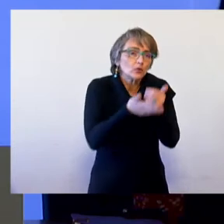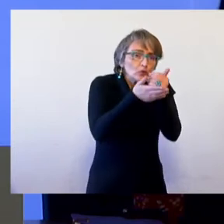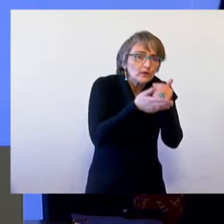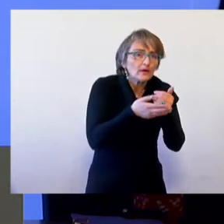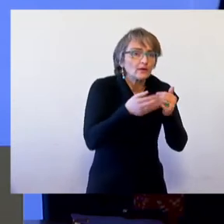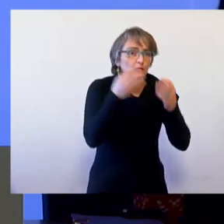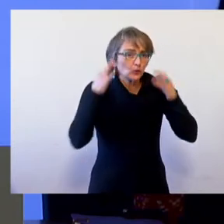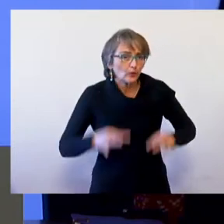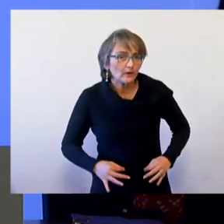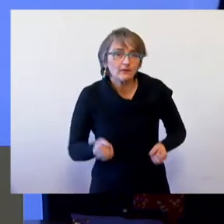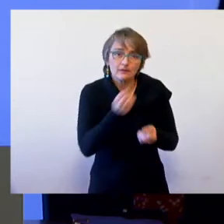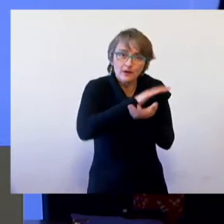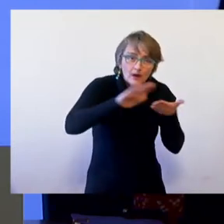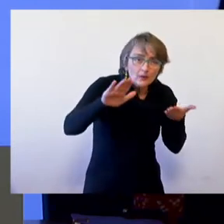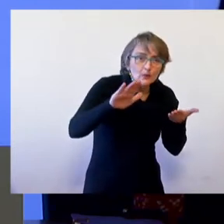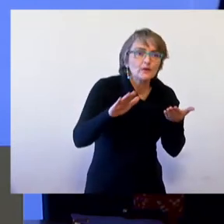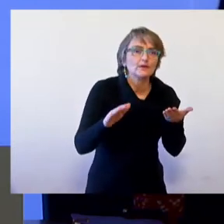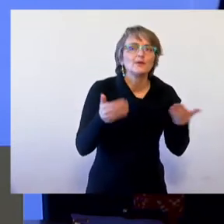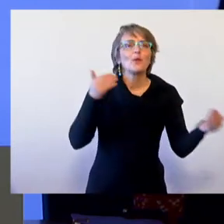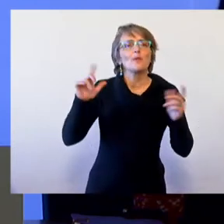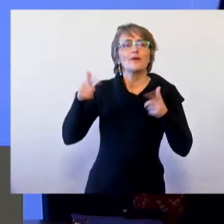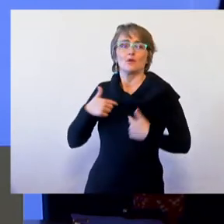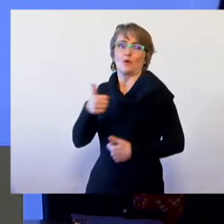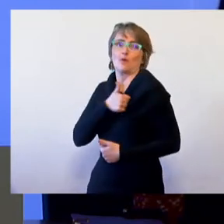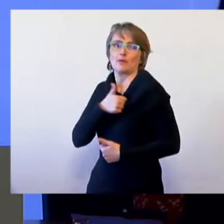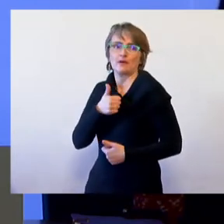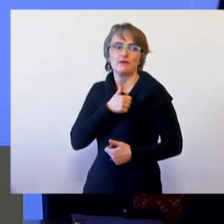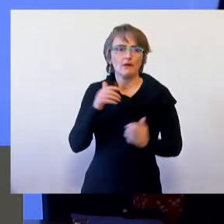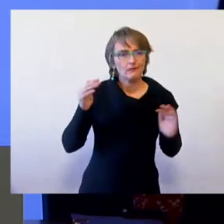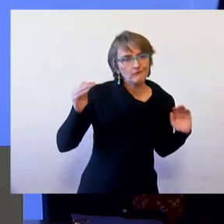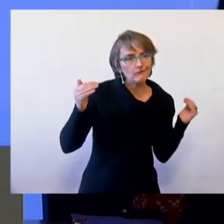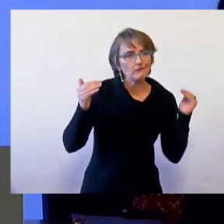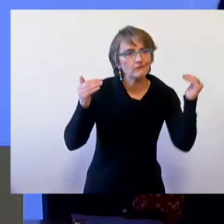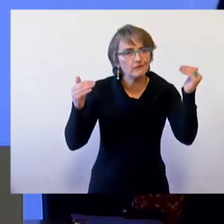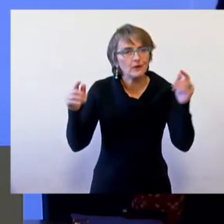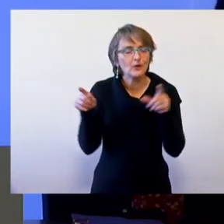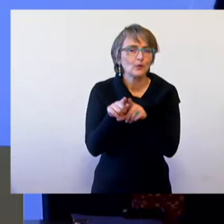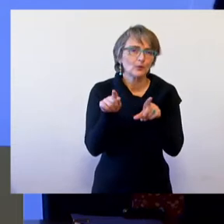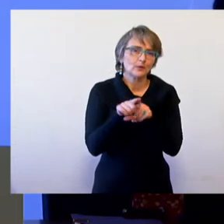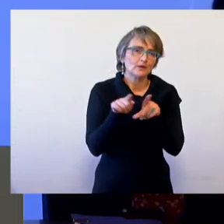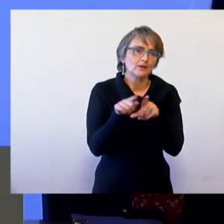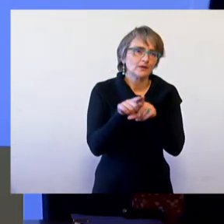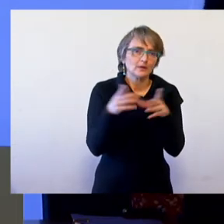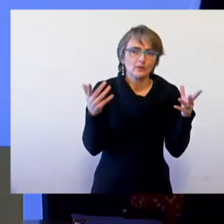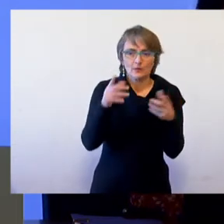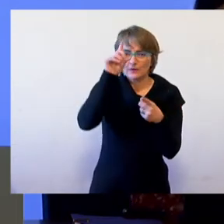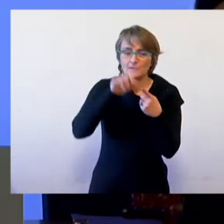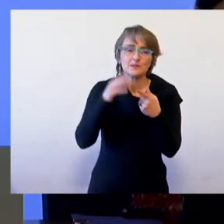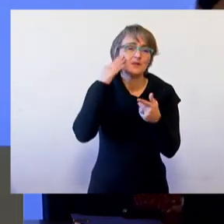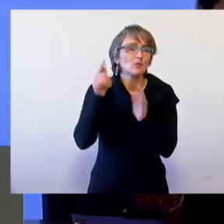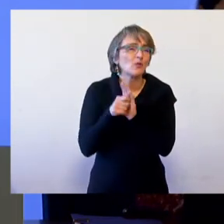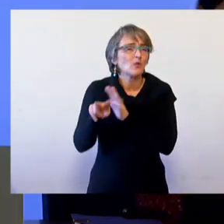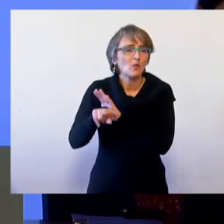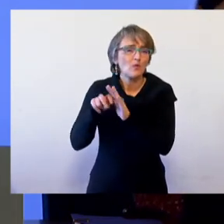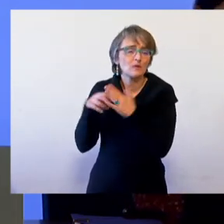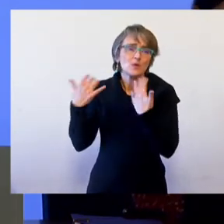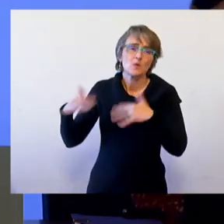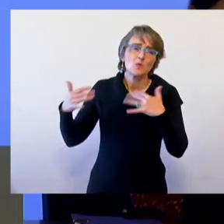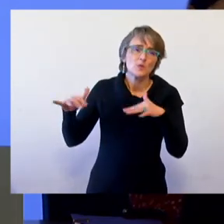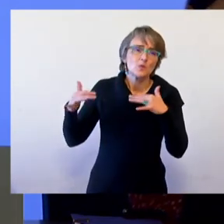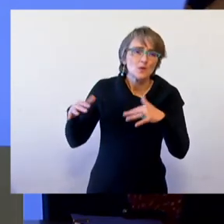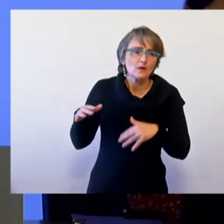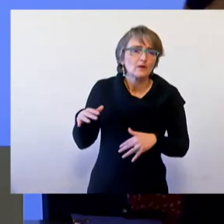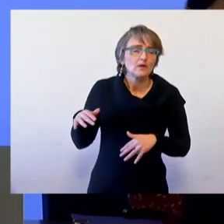corriger, M. Monny nous l'a très gentiment dit la dernière fois dans une réunion publique, les effets du confinement. Éviter qu'il y ait des structures dont